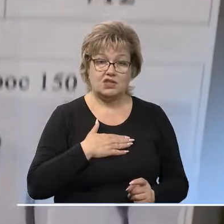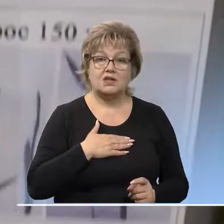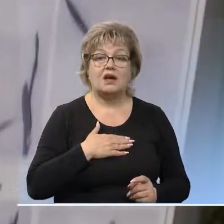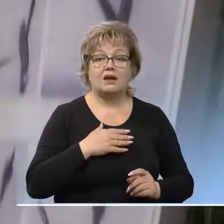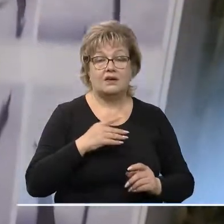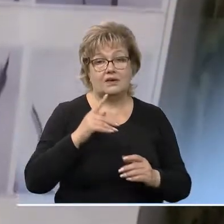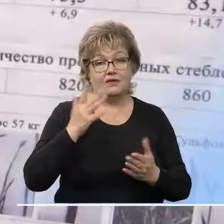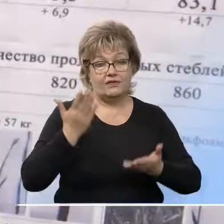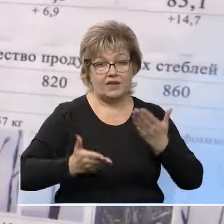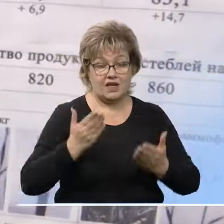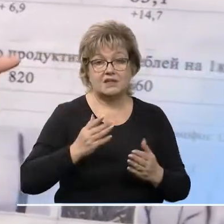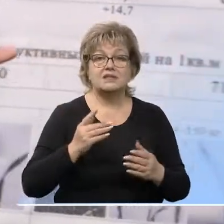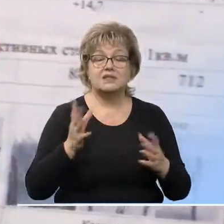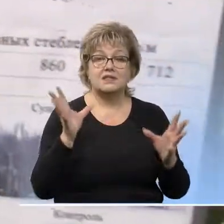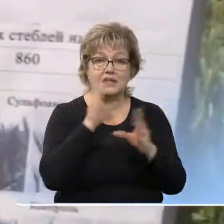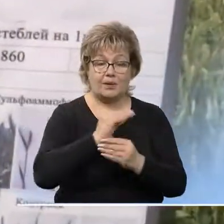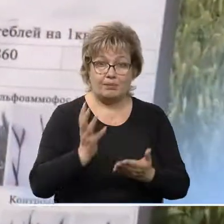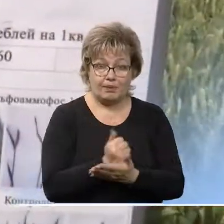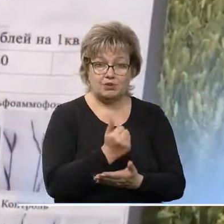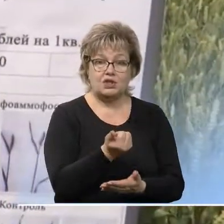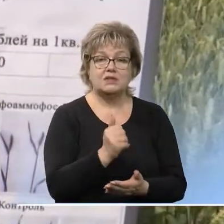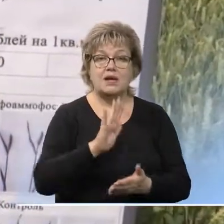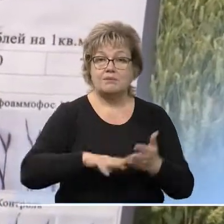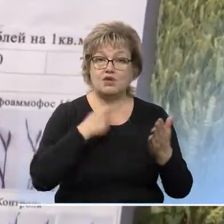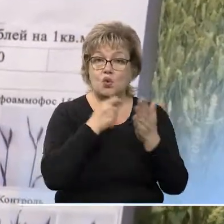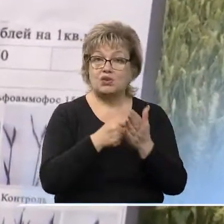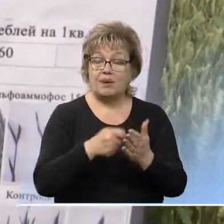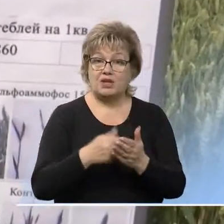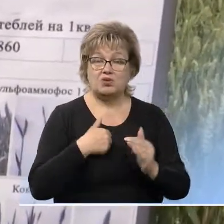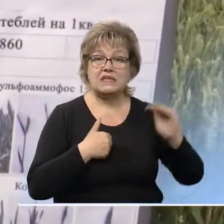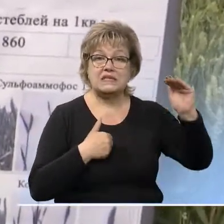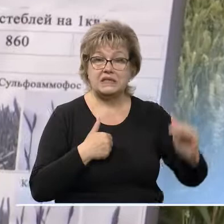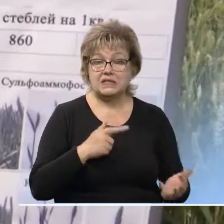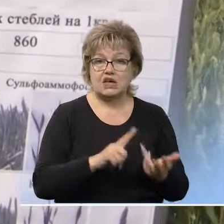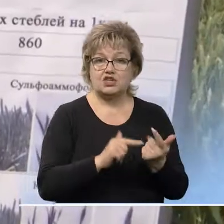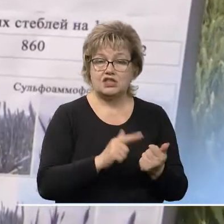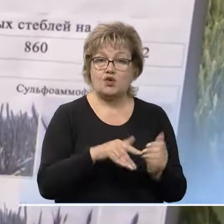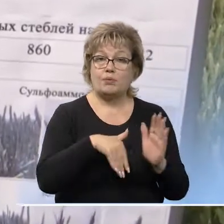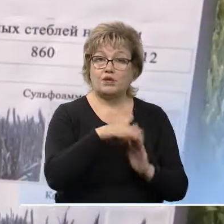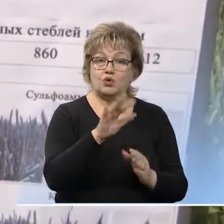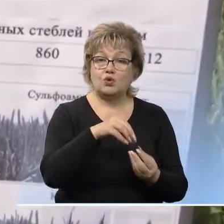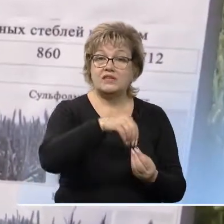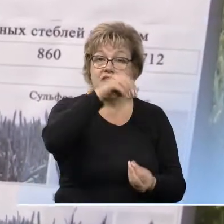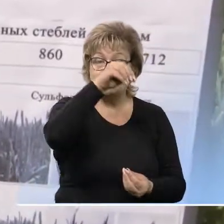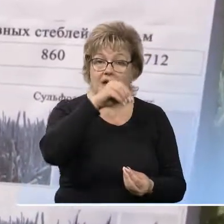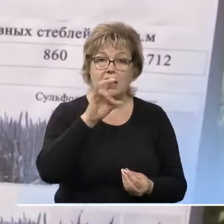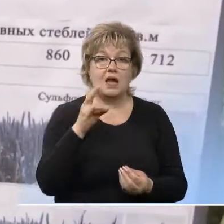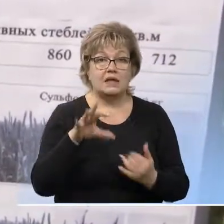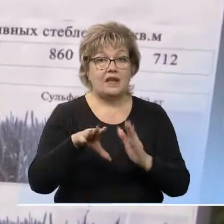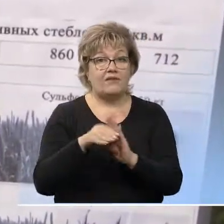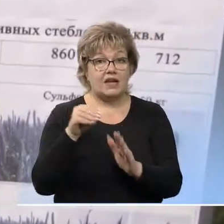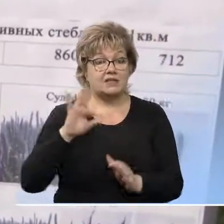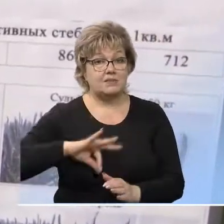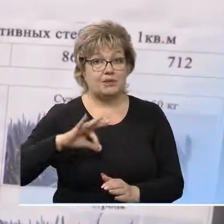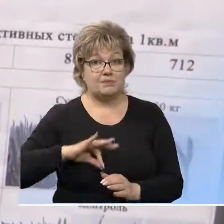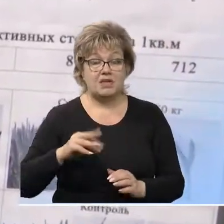гипотеза сработала. Обратите внимание, на контроле без удобрений у нас самое низкое число продуктивных стеблей. На